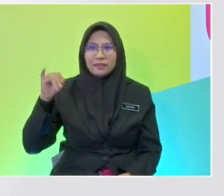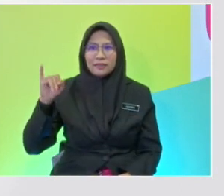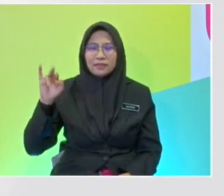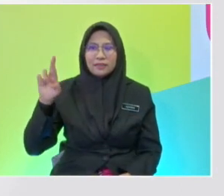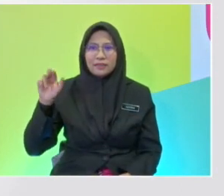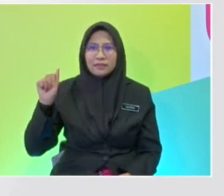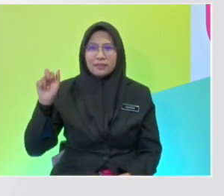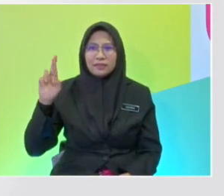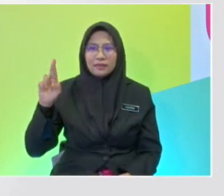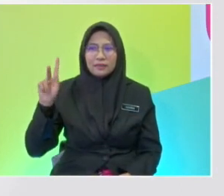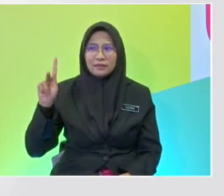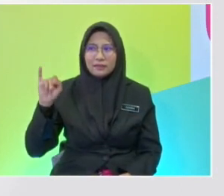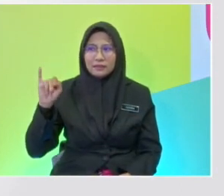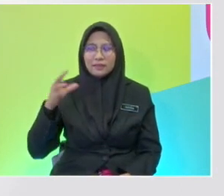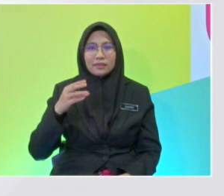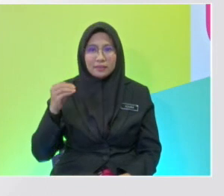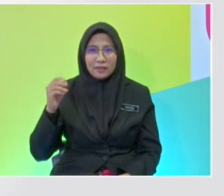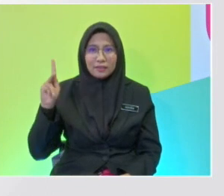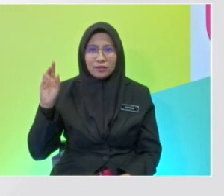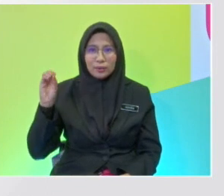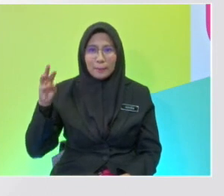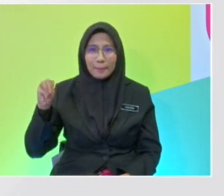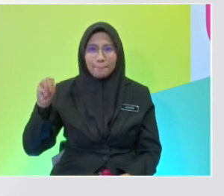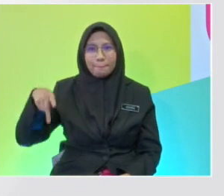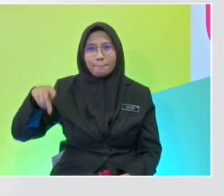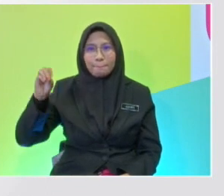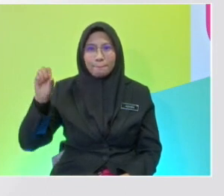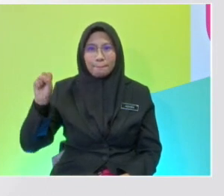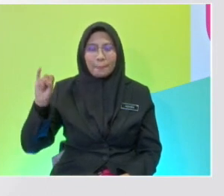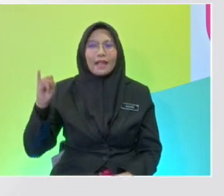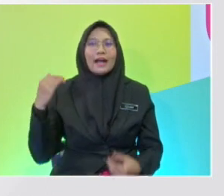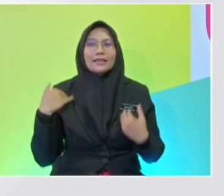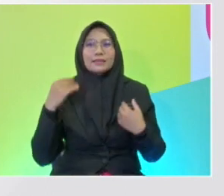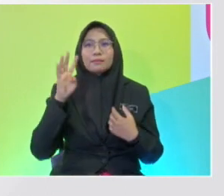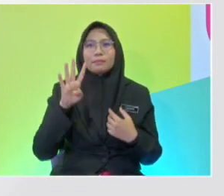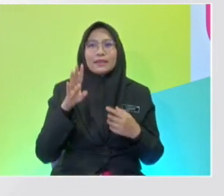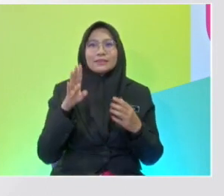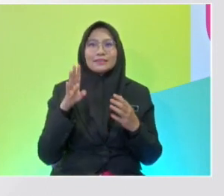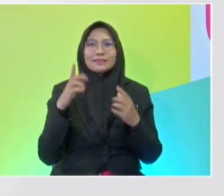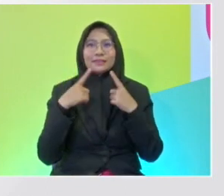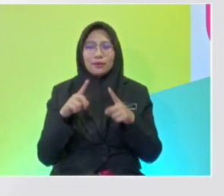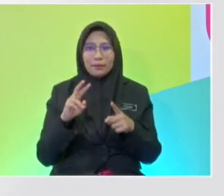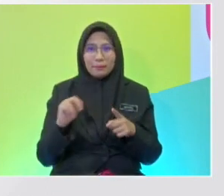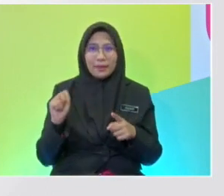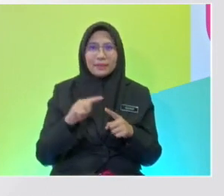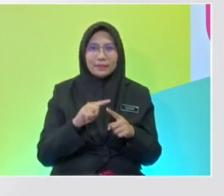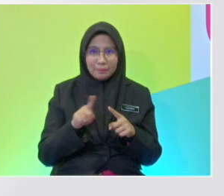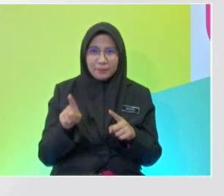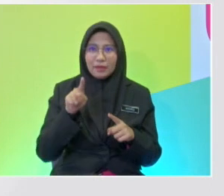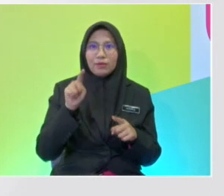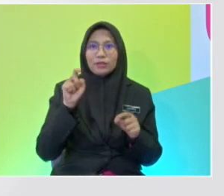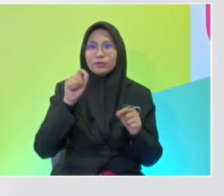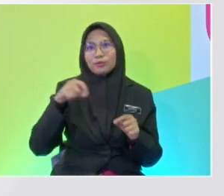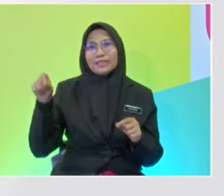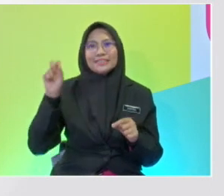jadi ada 4 kaidah 4 struktur dalam persembahan produk multimedia kemudian dua pengujian pasal pengujiannya ada dua